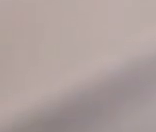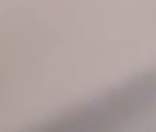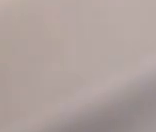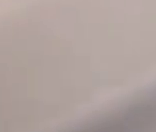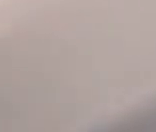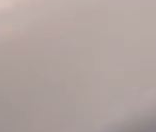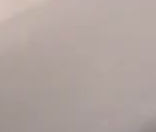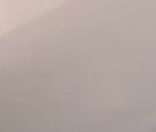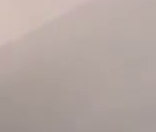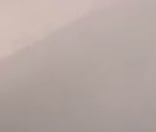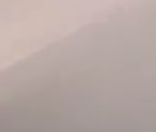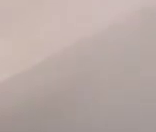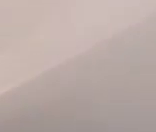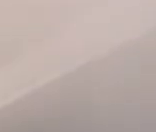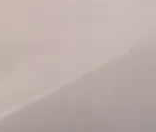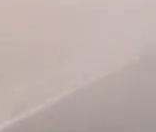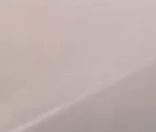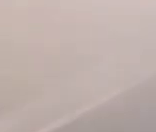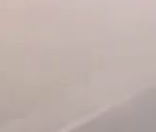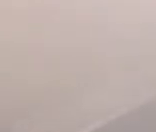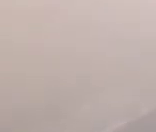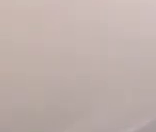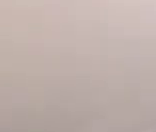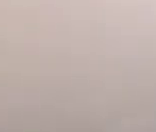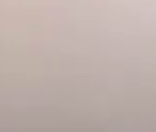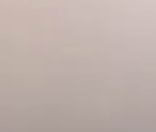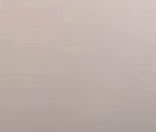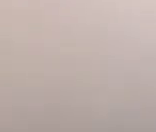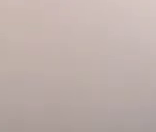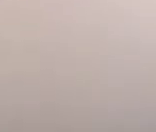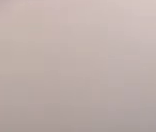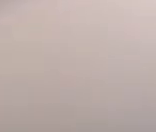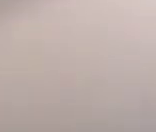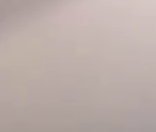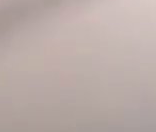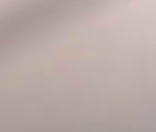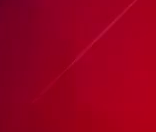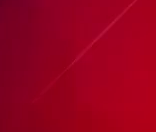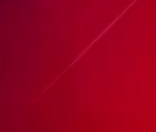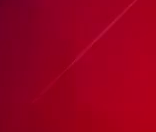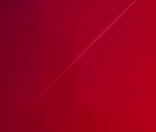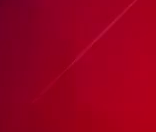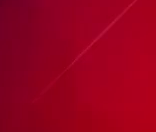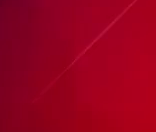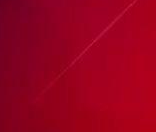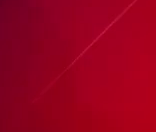TV at sa www.gmanews.tv.